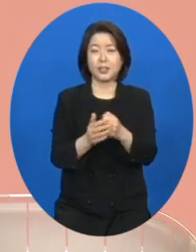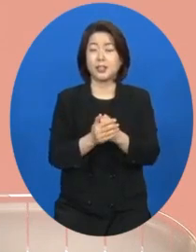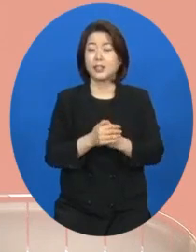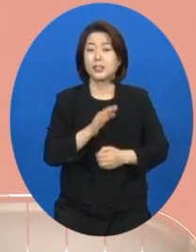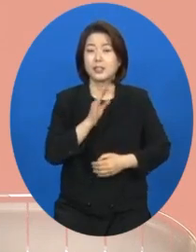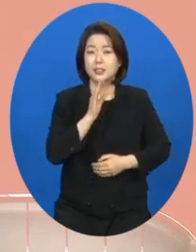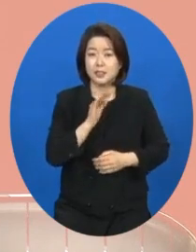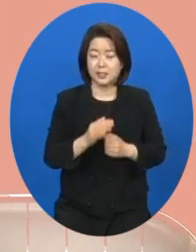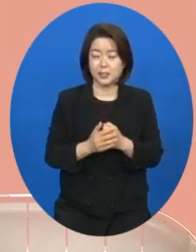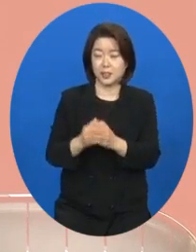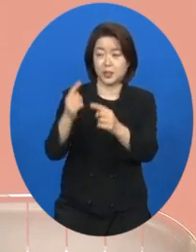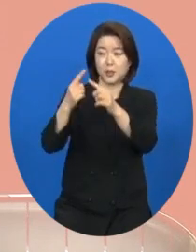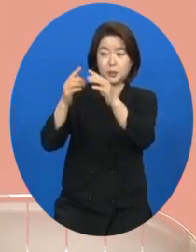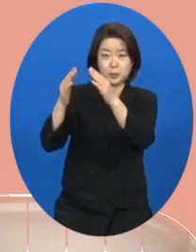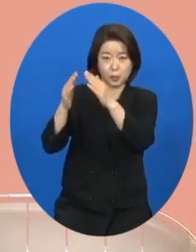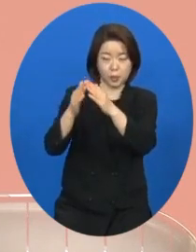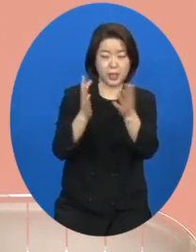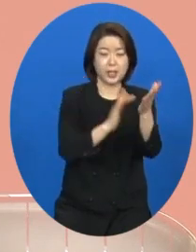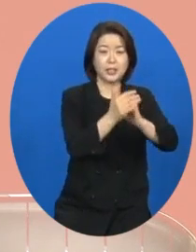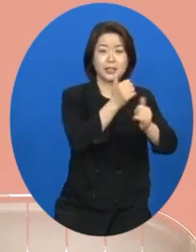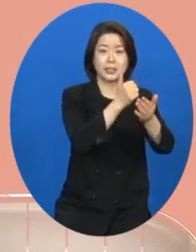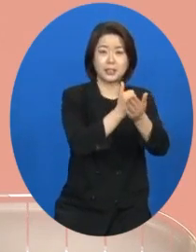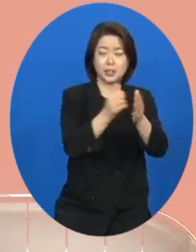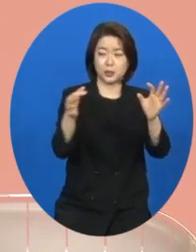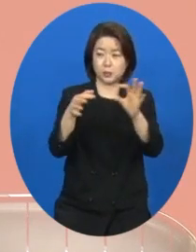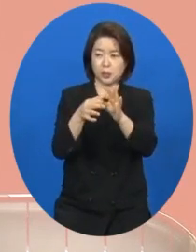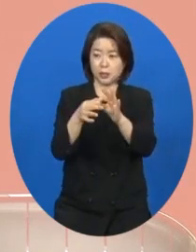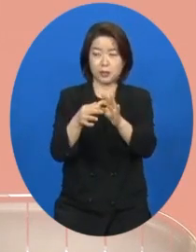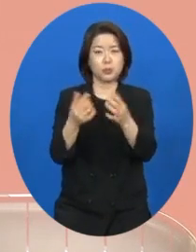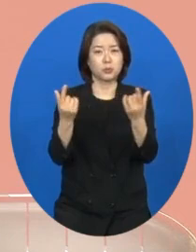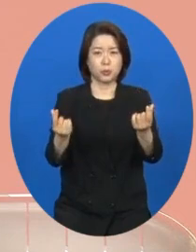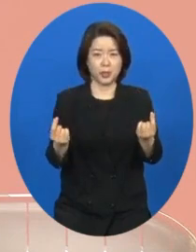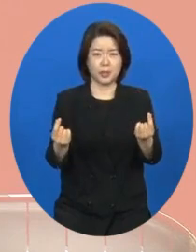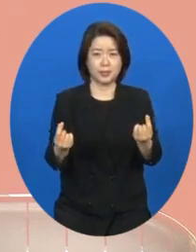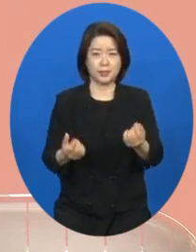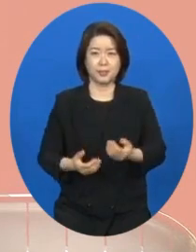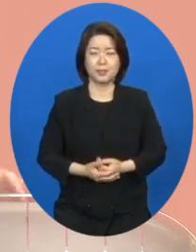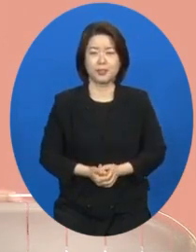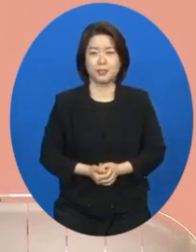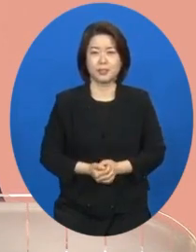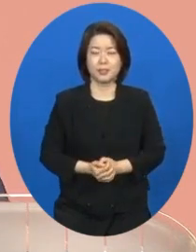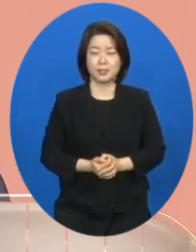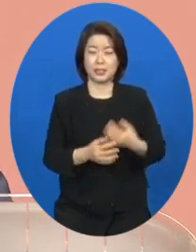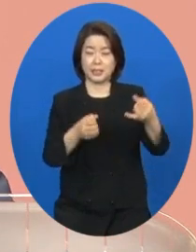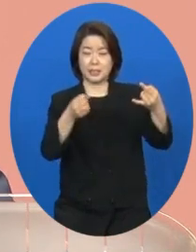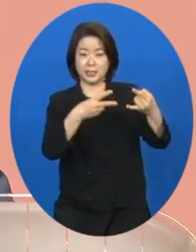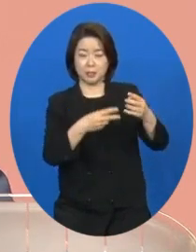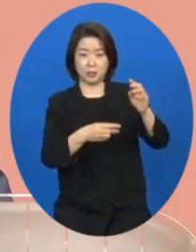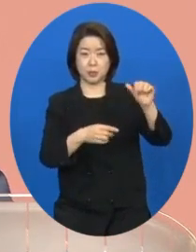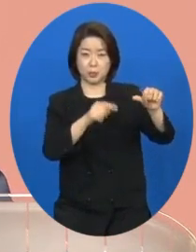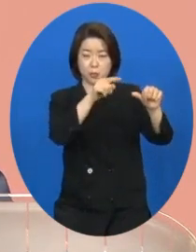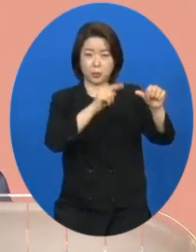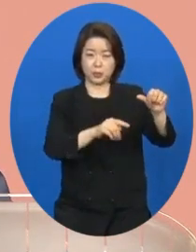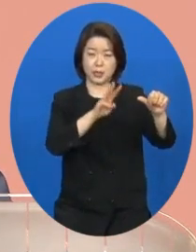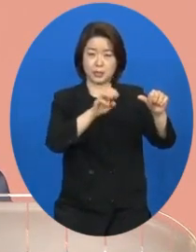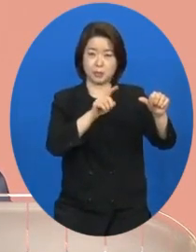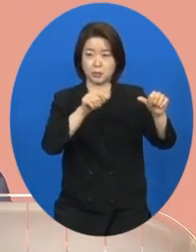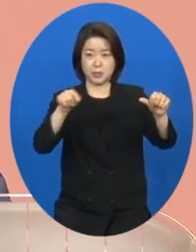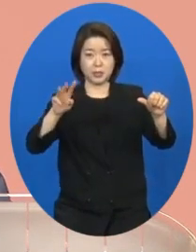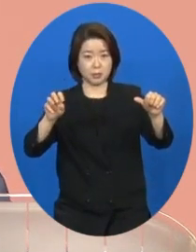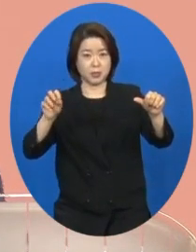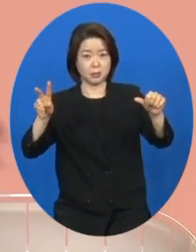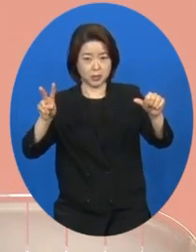사실은 교회와 예수님과의 관계와 같은 거예요. 에베소서 5장 31절 32절에